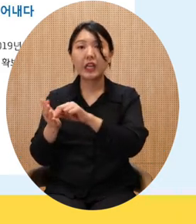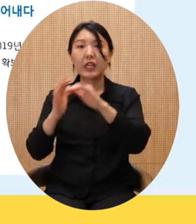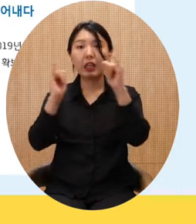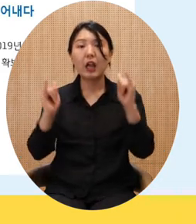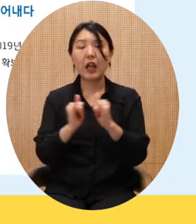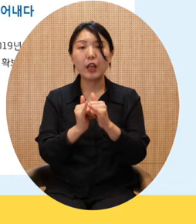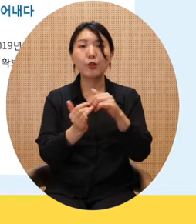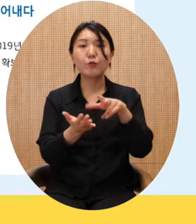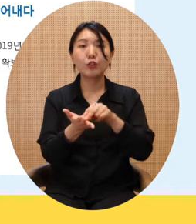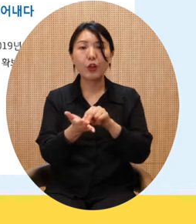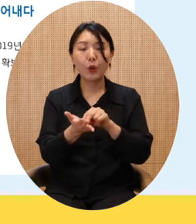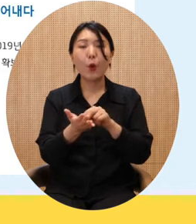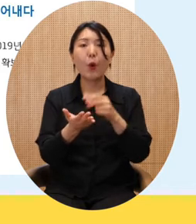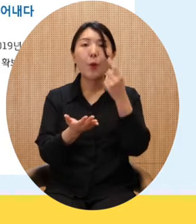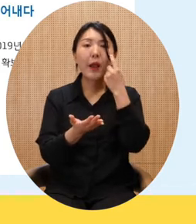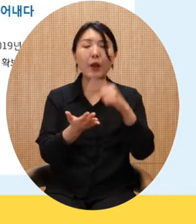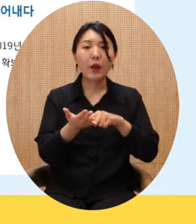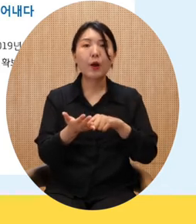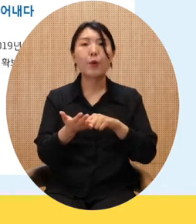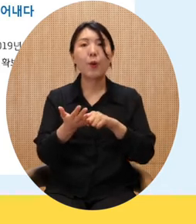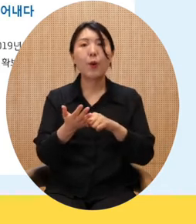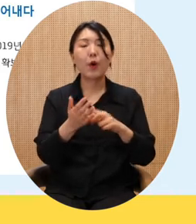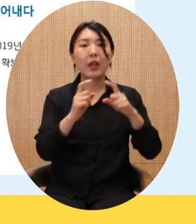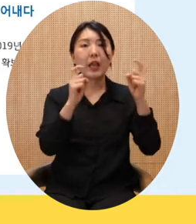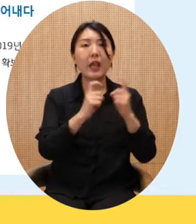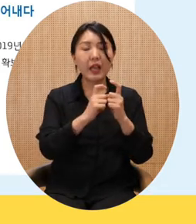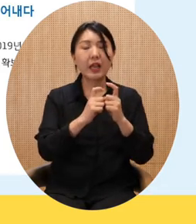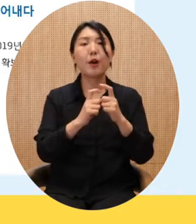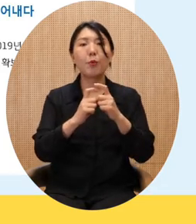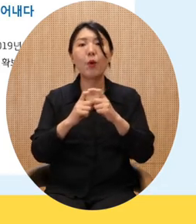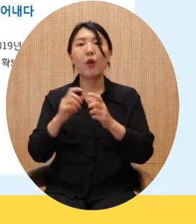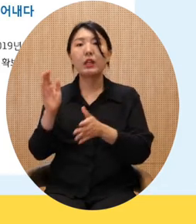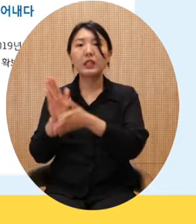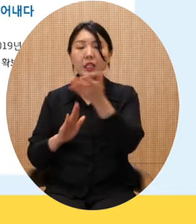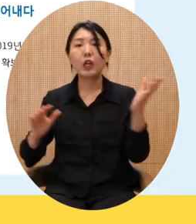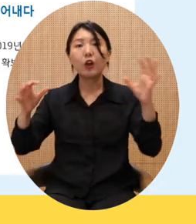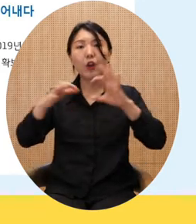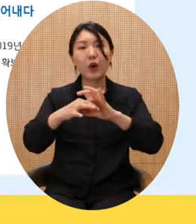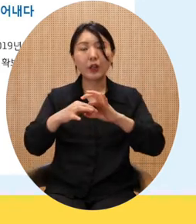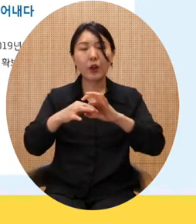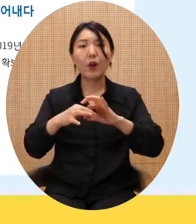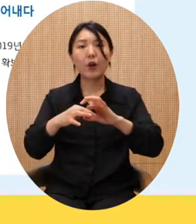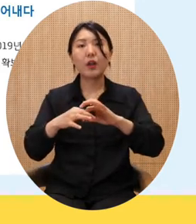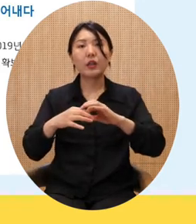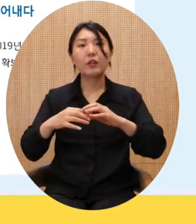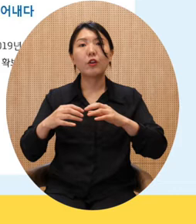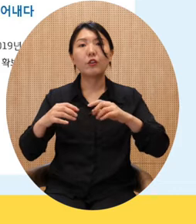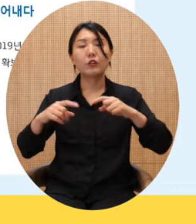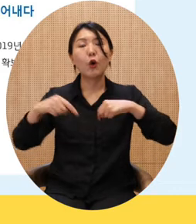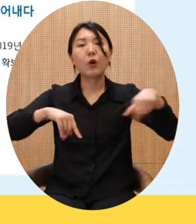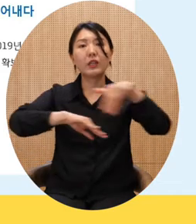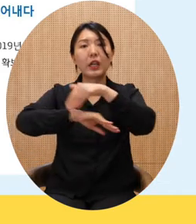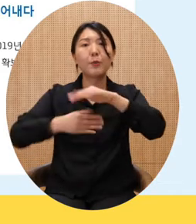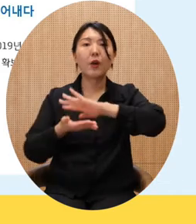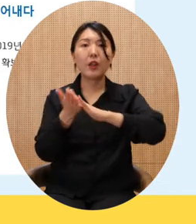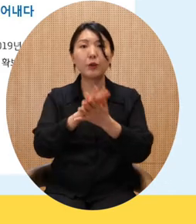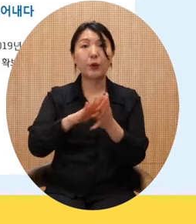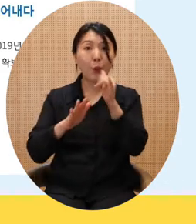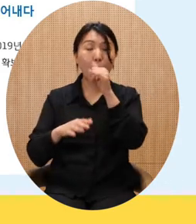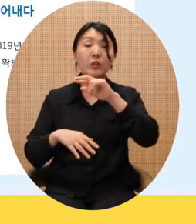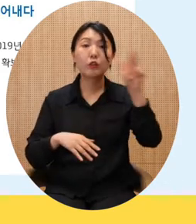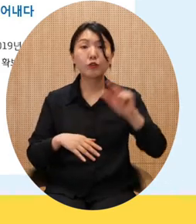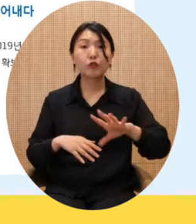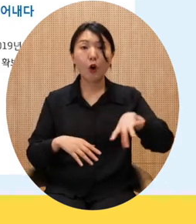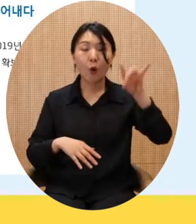협력으로 지자체와 중앙정부의 주거복지 정책을 변화시켰다라는 점에 의의가 있고요. 또 전국 최초